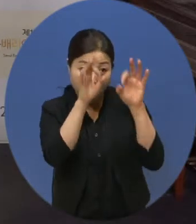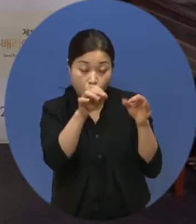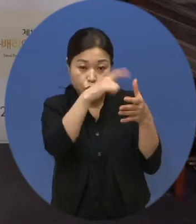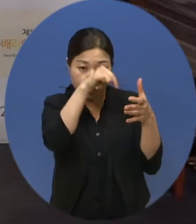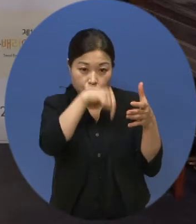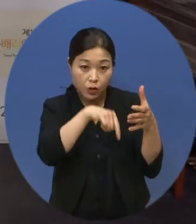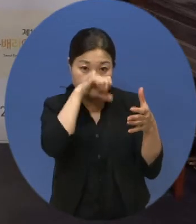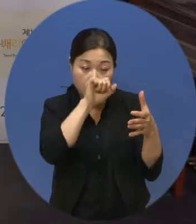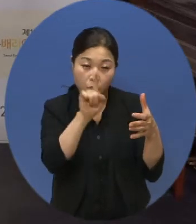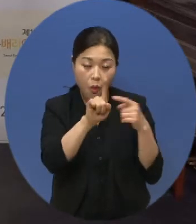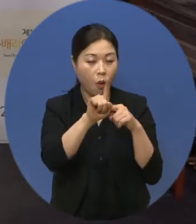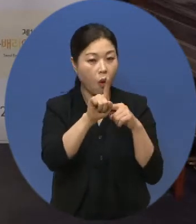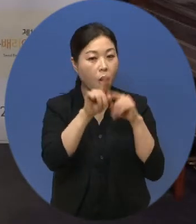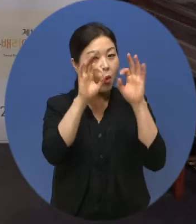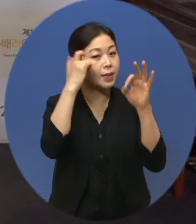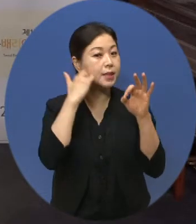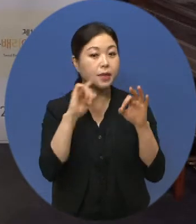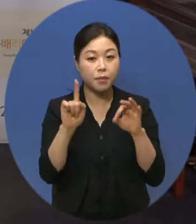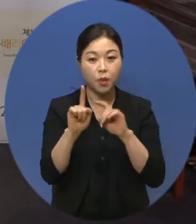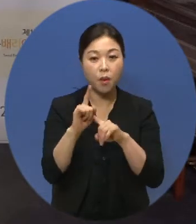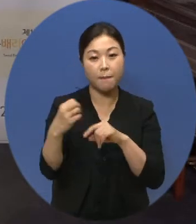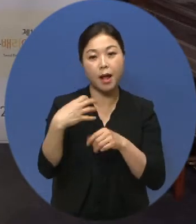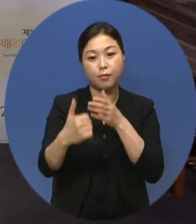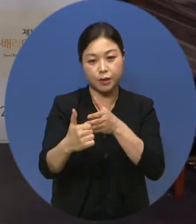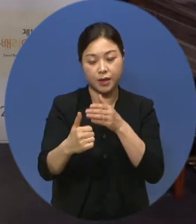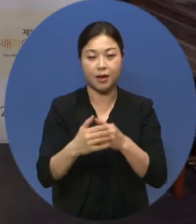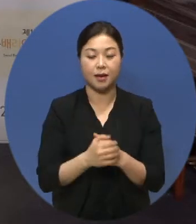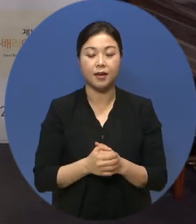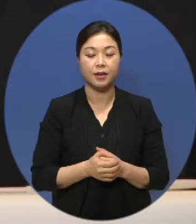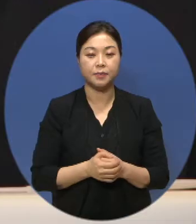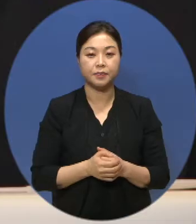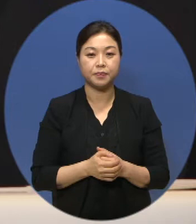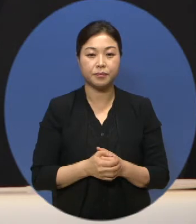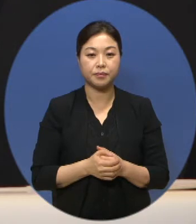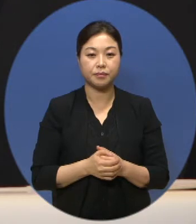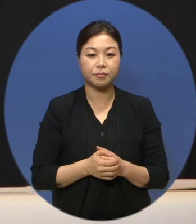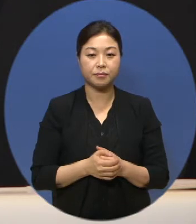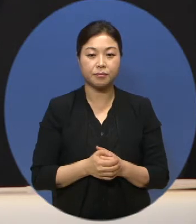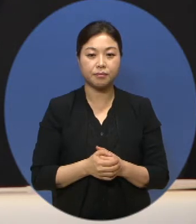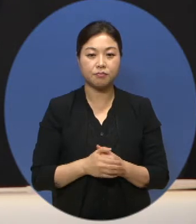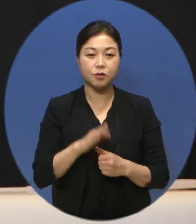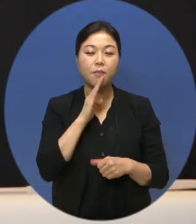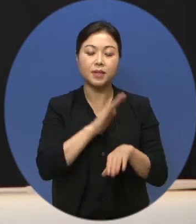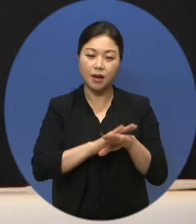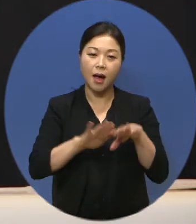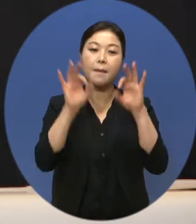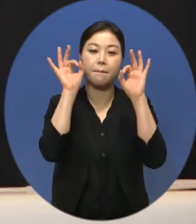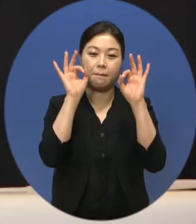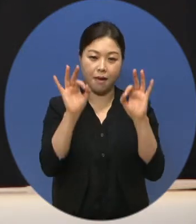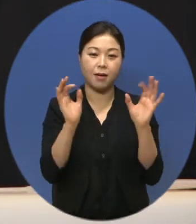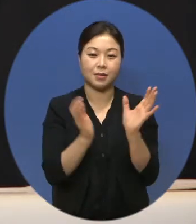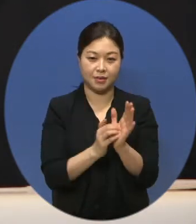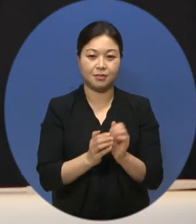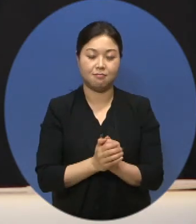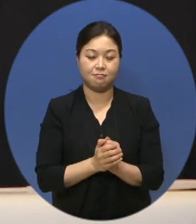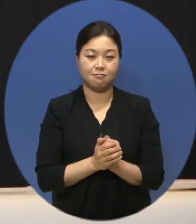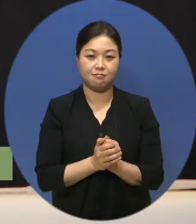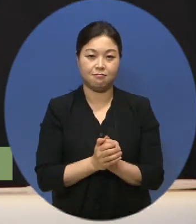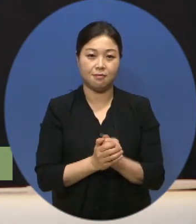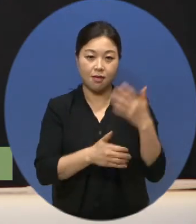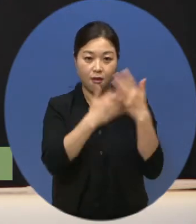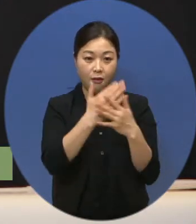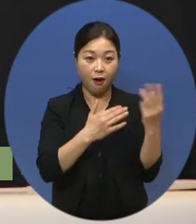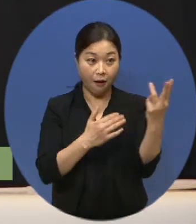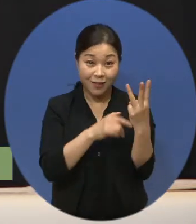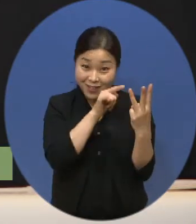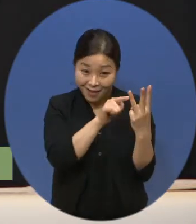시사한 느낌 좀 어떠셨어요? 네 편, 네, 세 편이죠? 네. 네, 일단 너무 잘 봤어요. 그 세 작품 다 너무